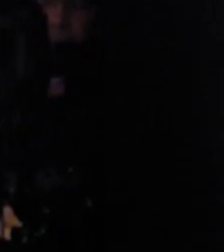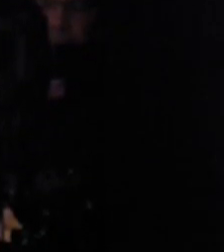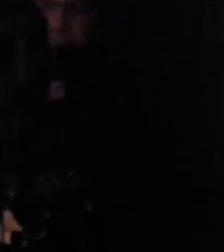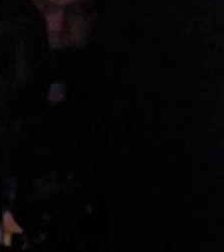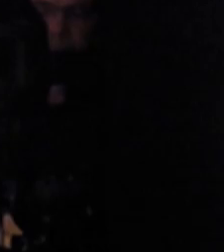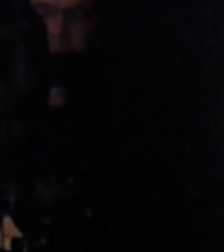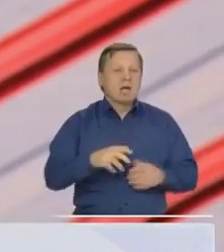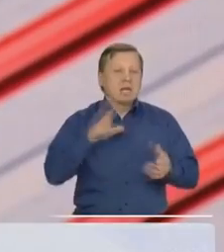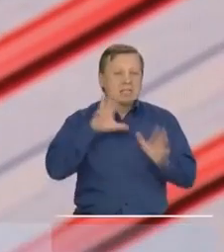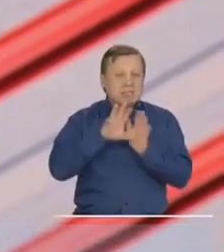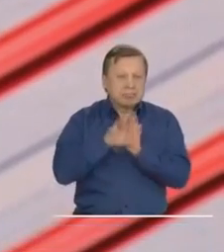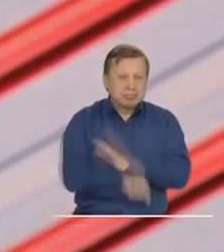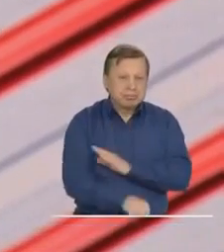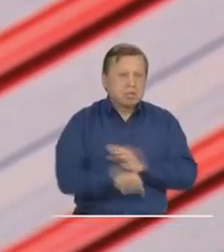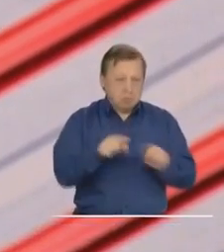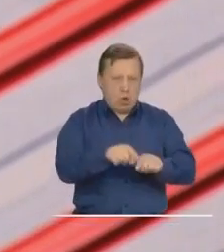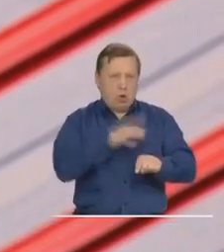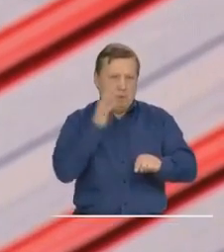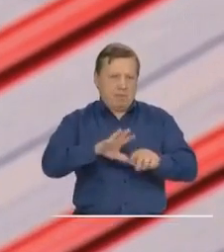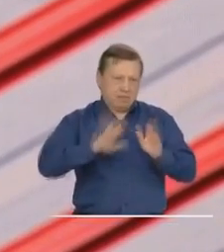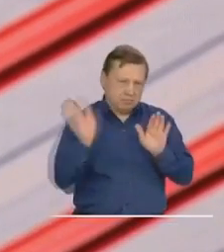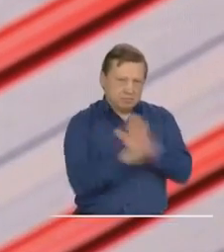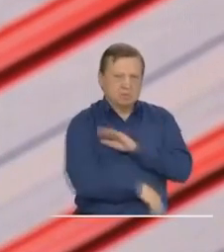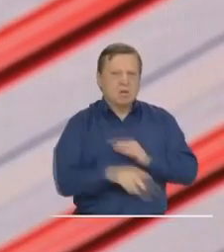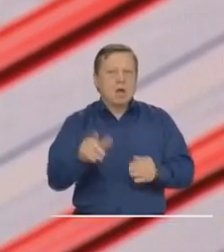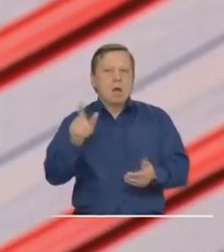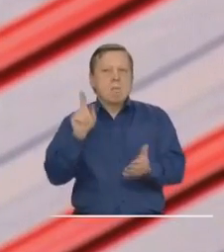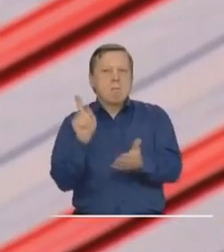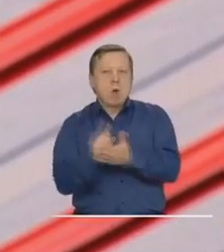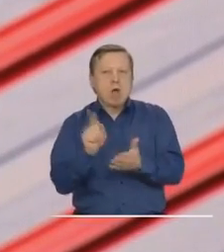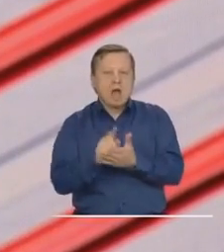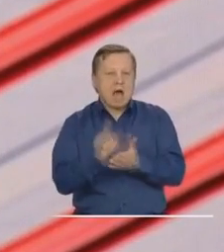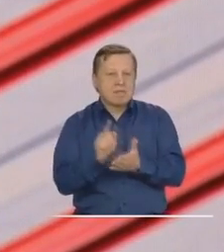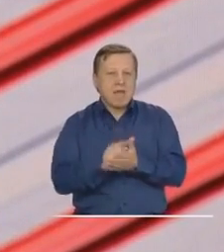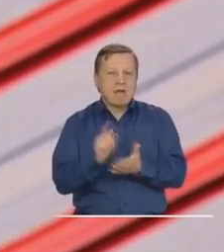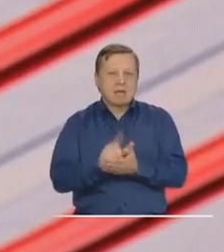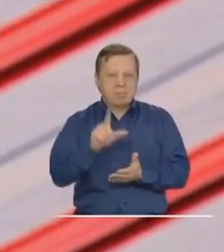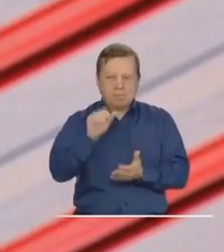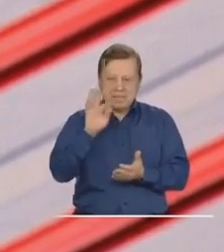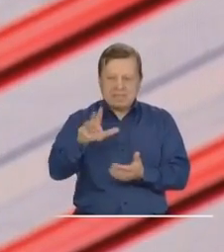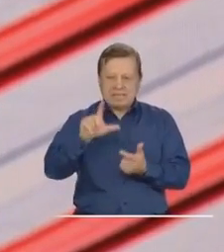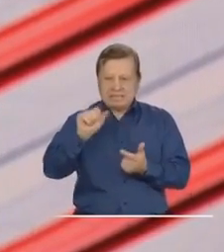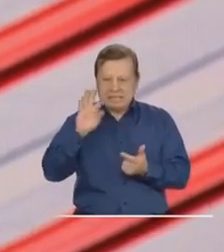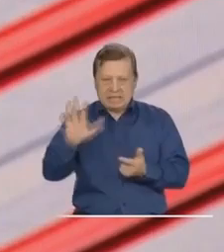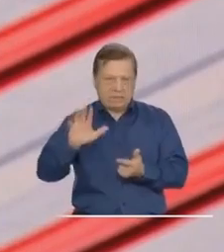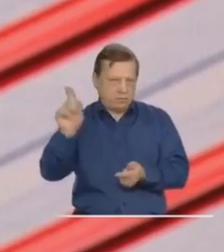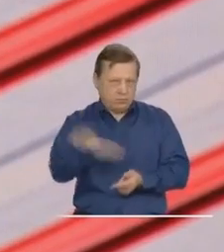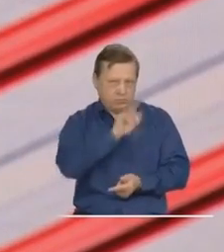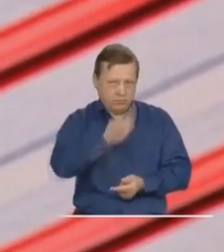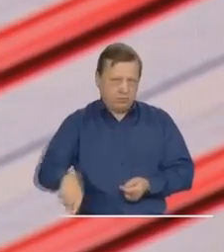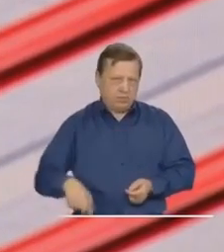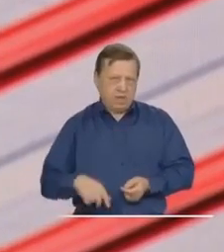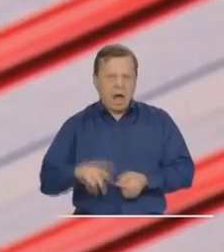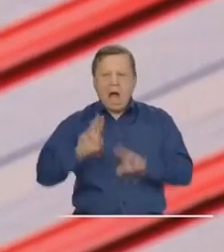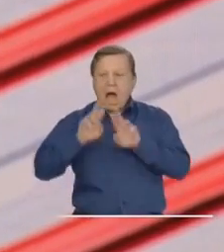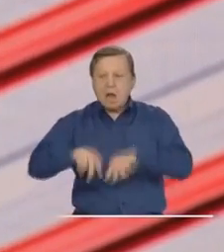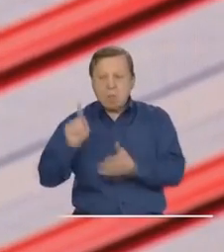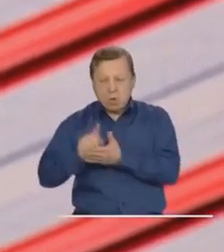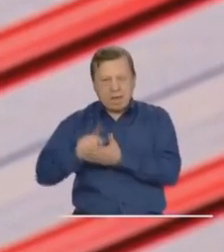swobodną wypowiedź likwidujemy podatek najgorszy w dochodowy hit zmniejszmy pozostałe